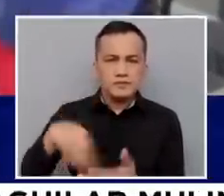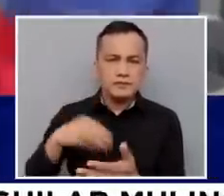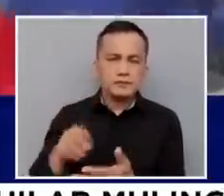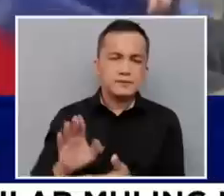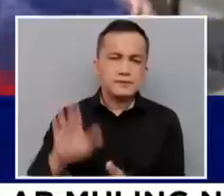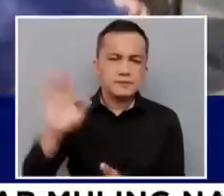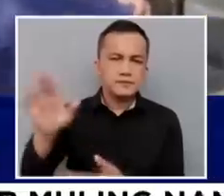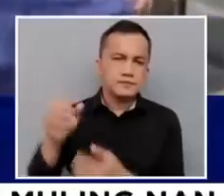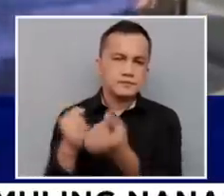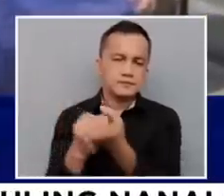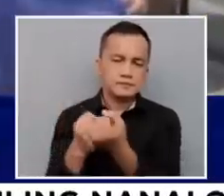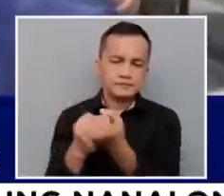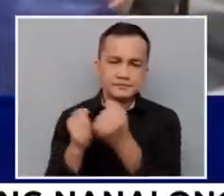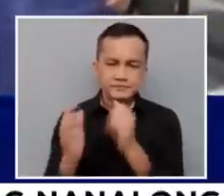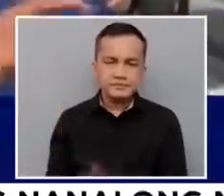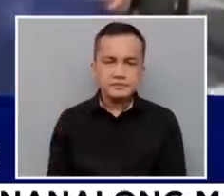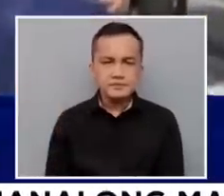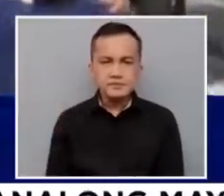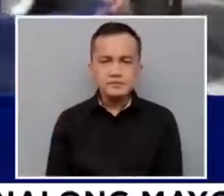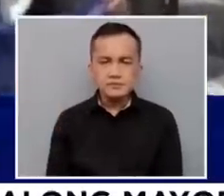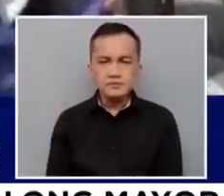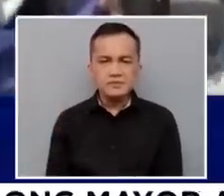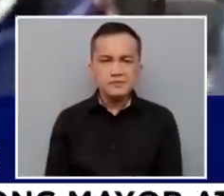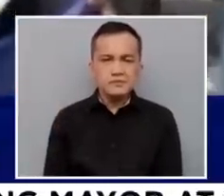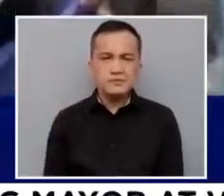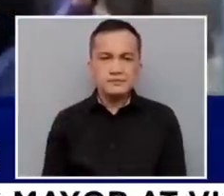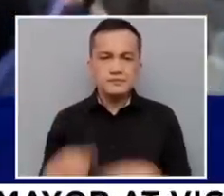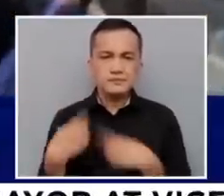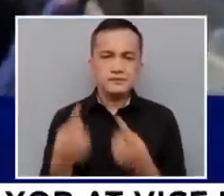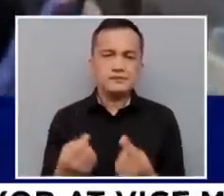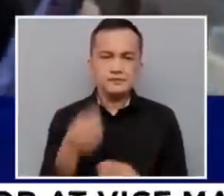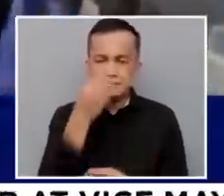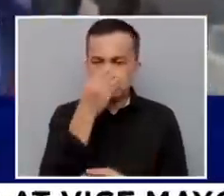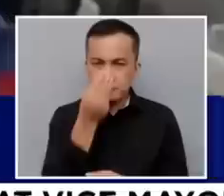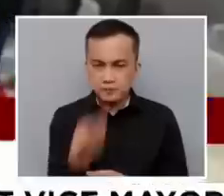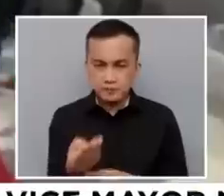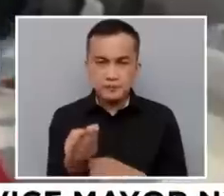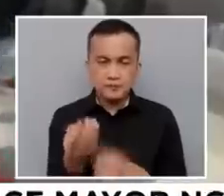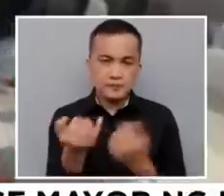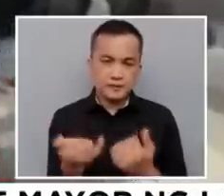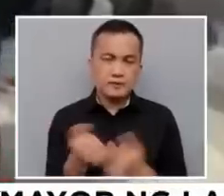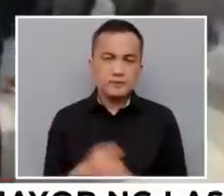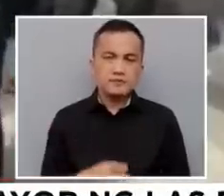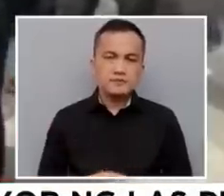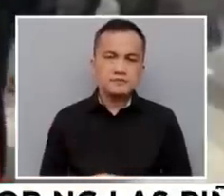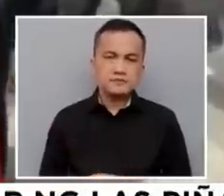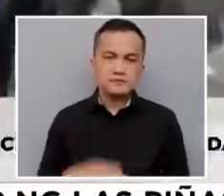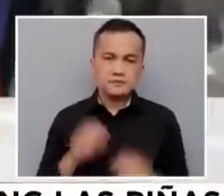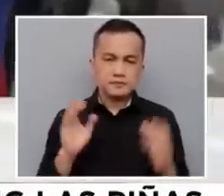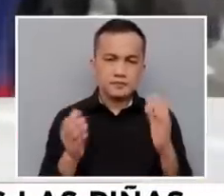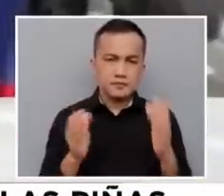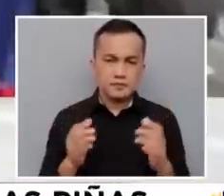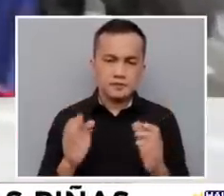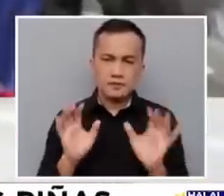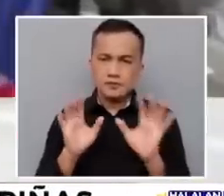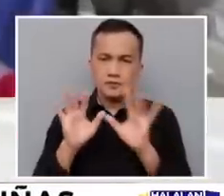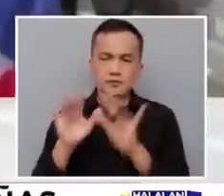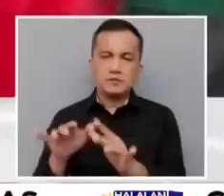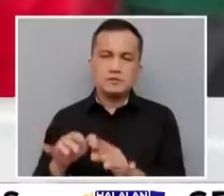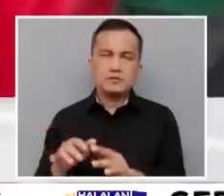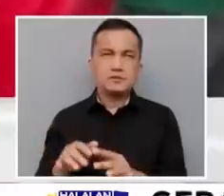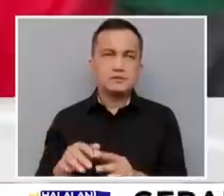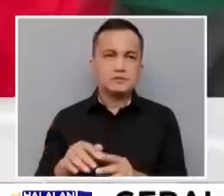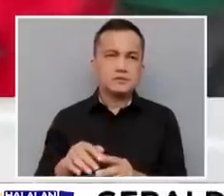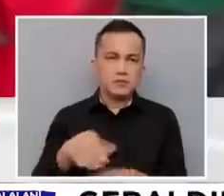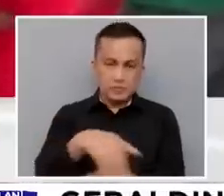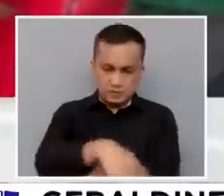mga taga-suporta. At ngayon, bagamat mas kaunti sila sa oras na ito, kumpara sa mga dumagsa dito sa